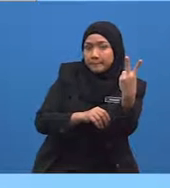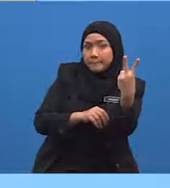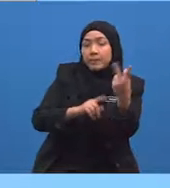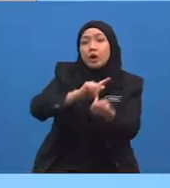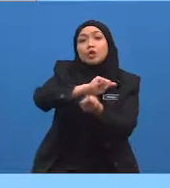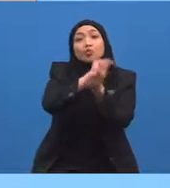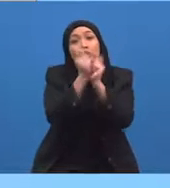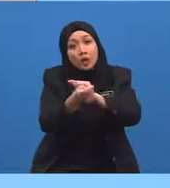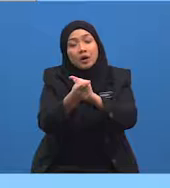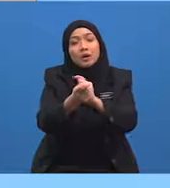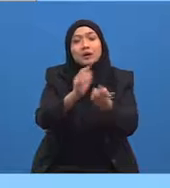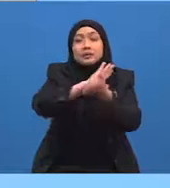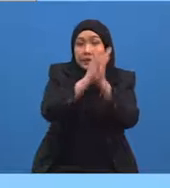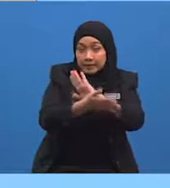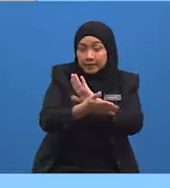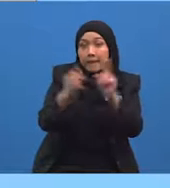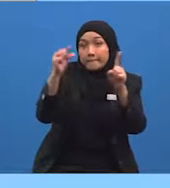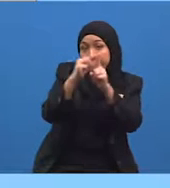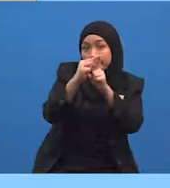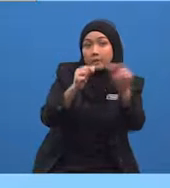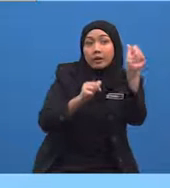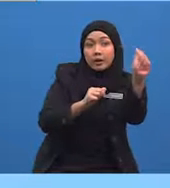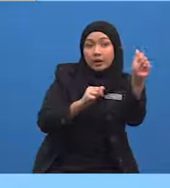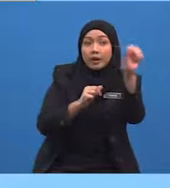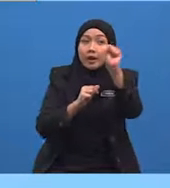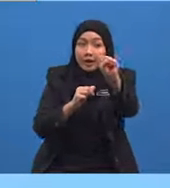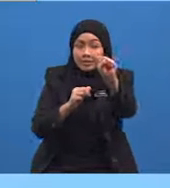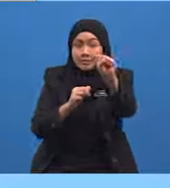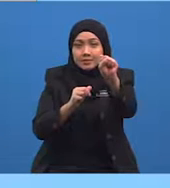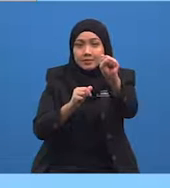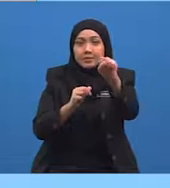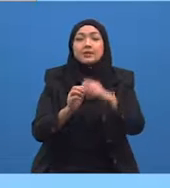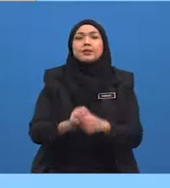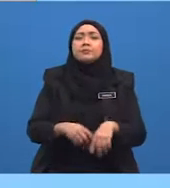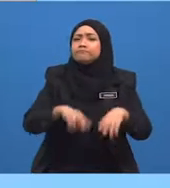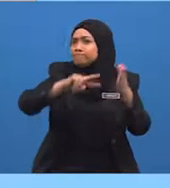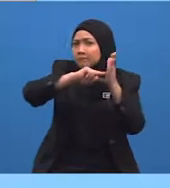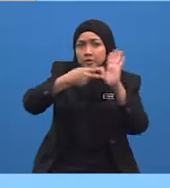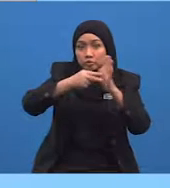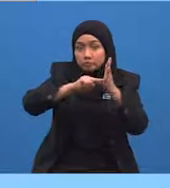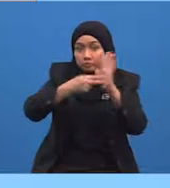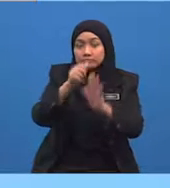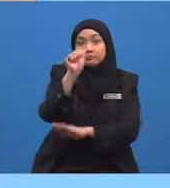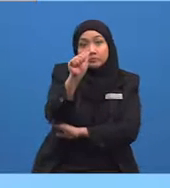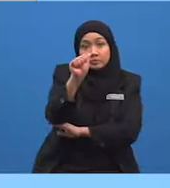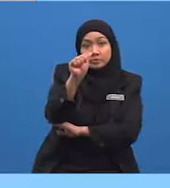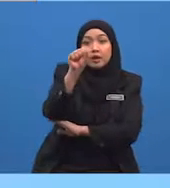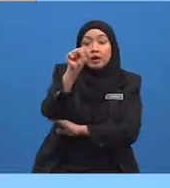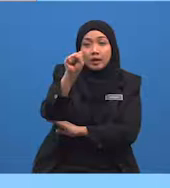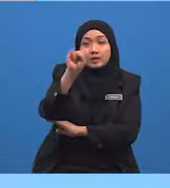yang mewakili asid. Jadi, jika kertas litmus biru iaitu